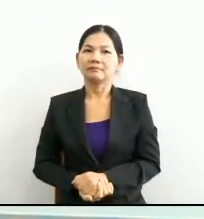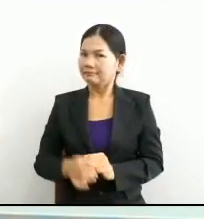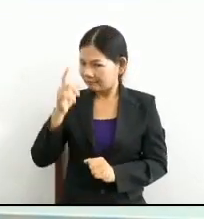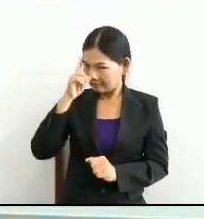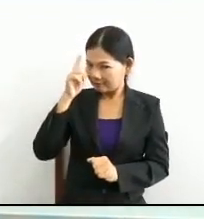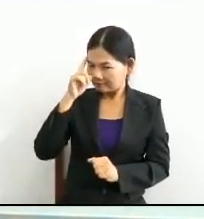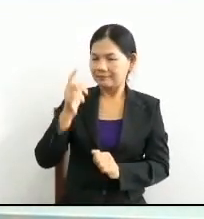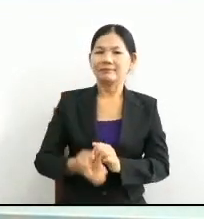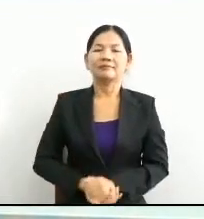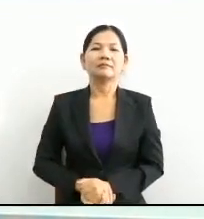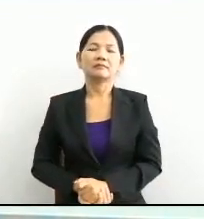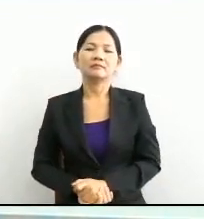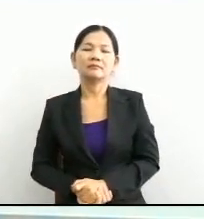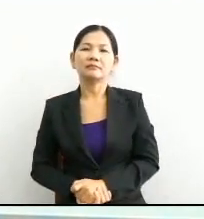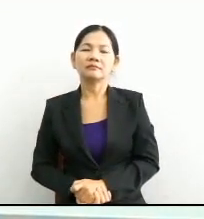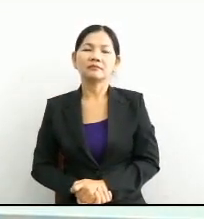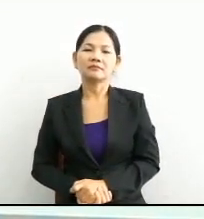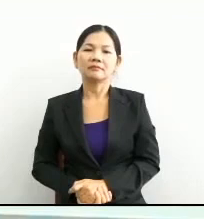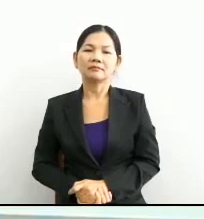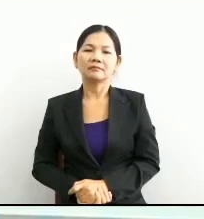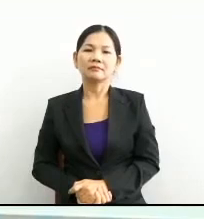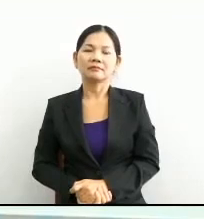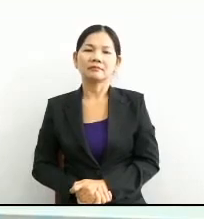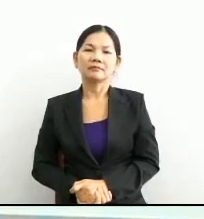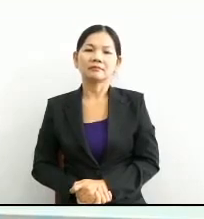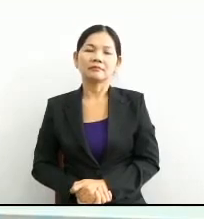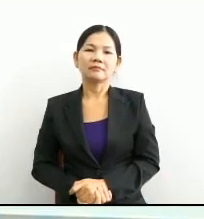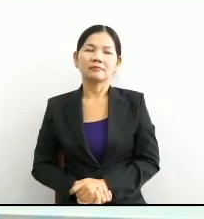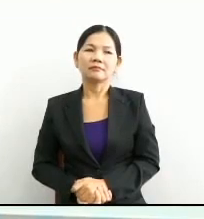con an an bà nè an mà con